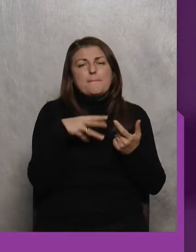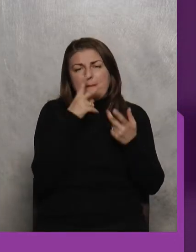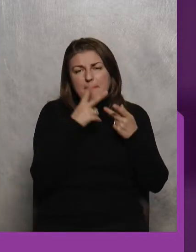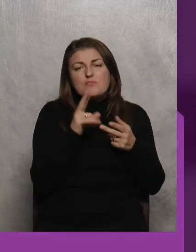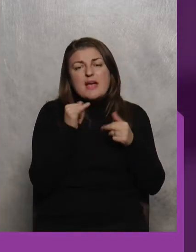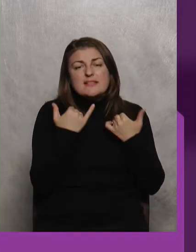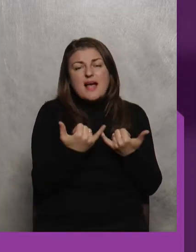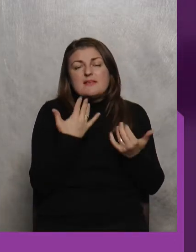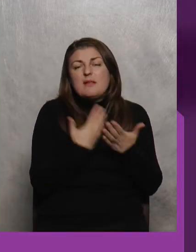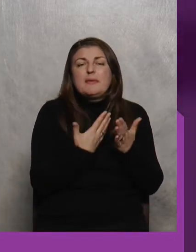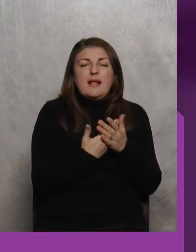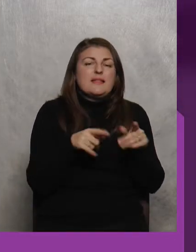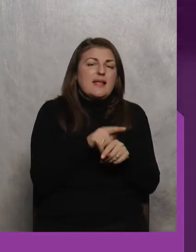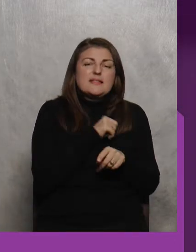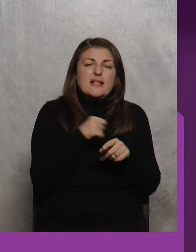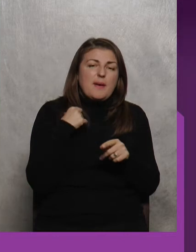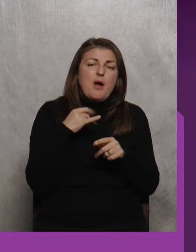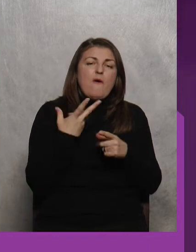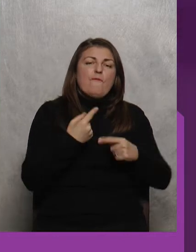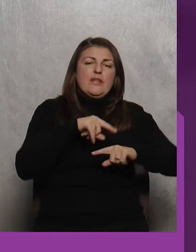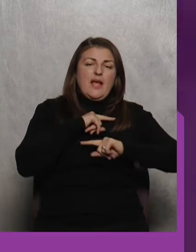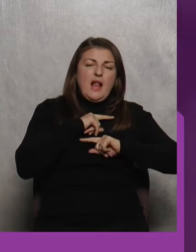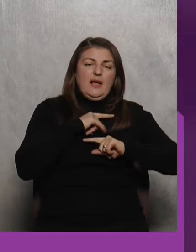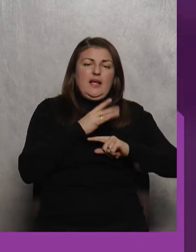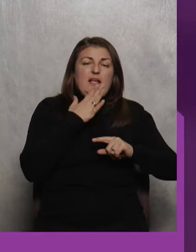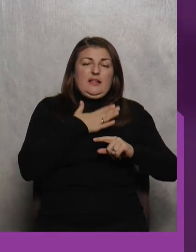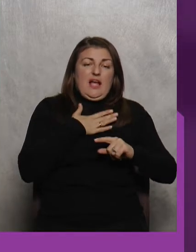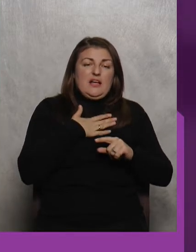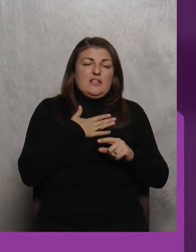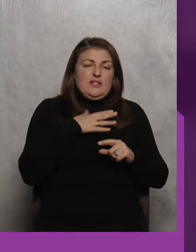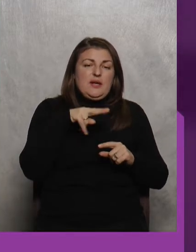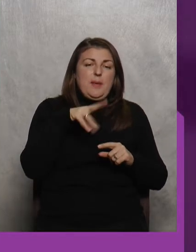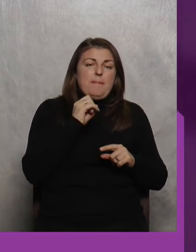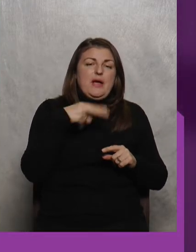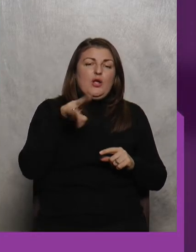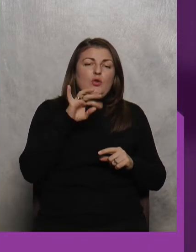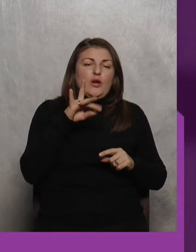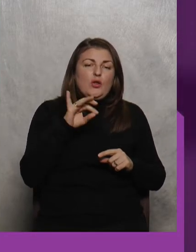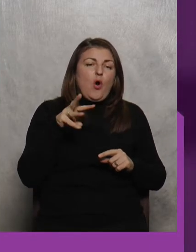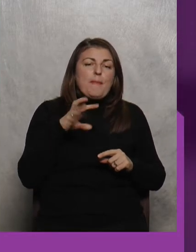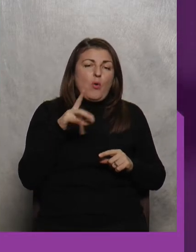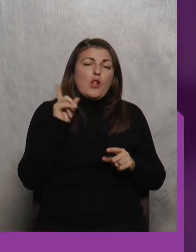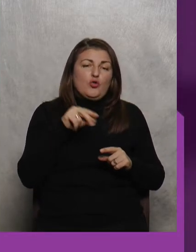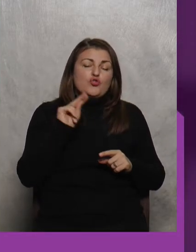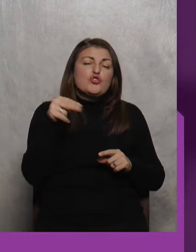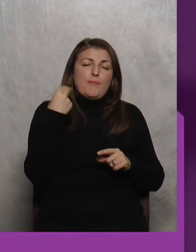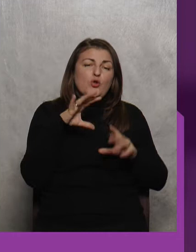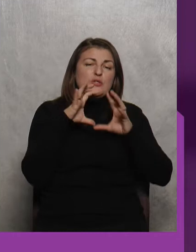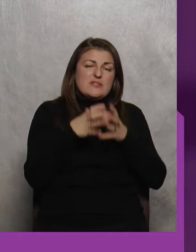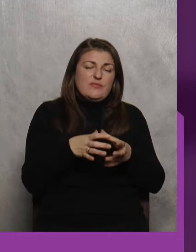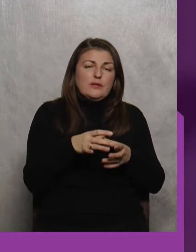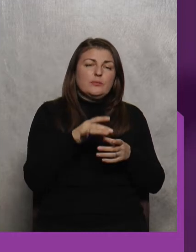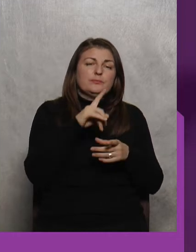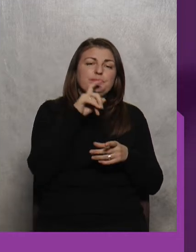бачимо, як зараз, от, наприклад, так само і в фіналі наш Підоренко Микола, теж чемпіон світу, із